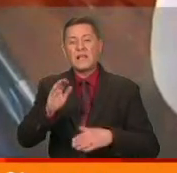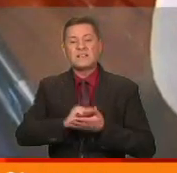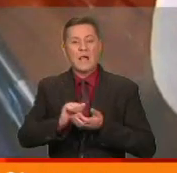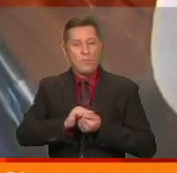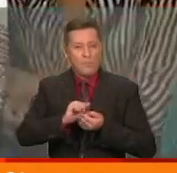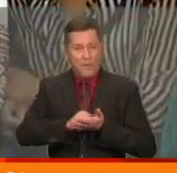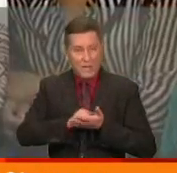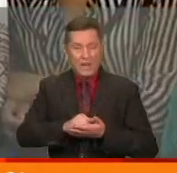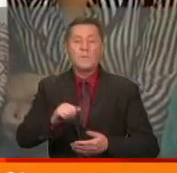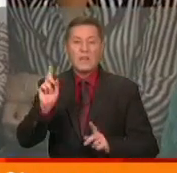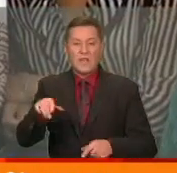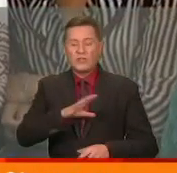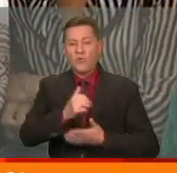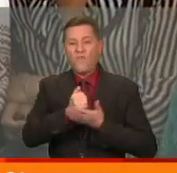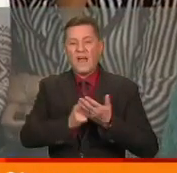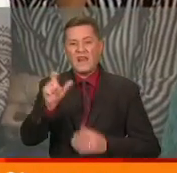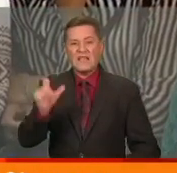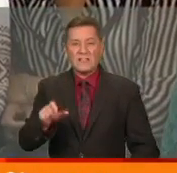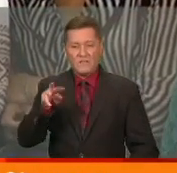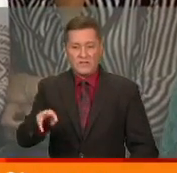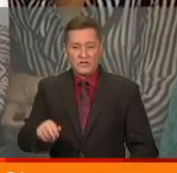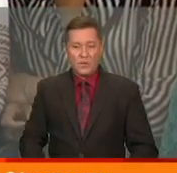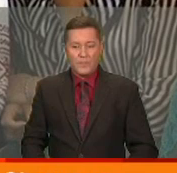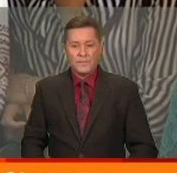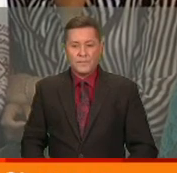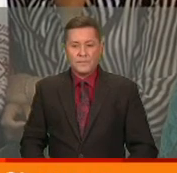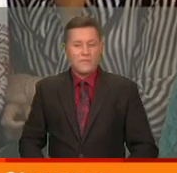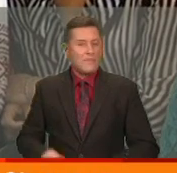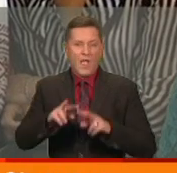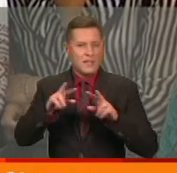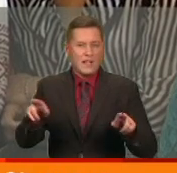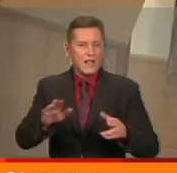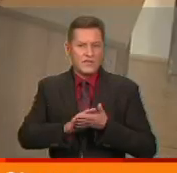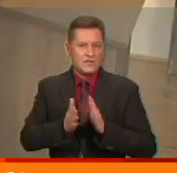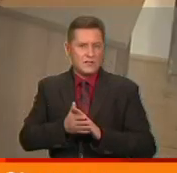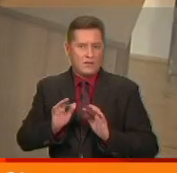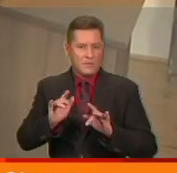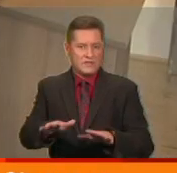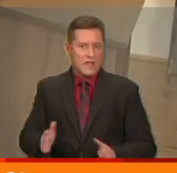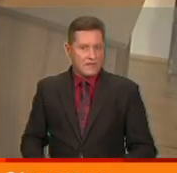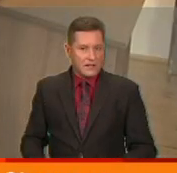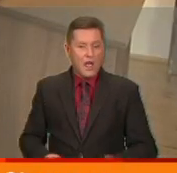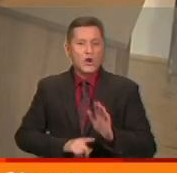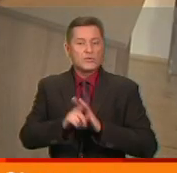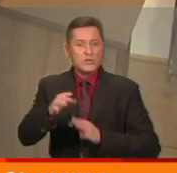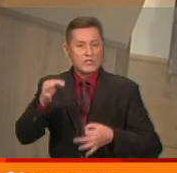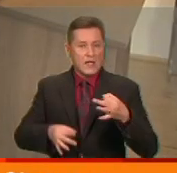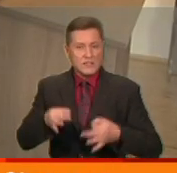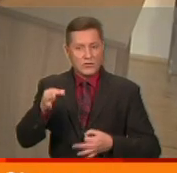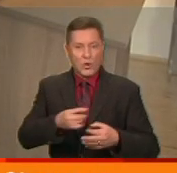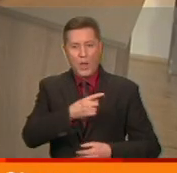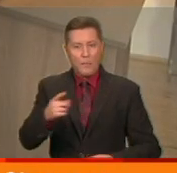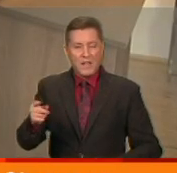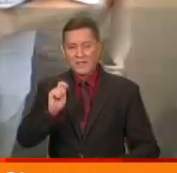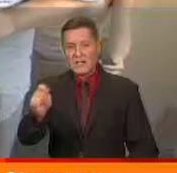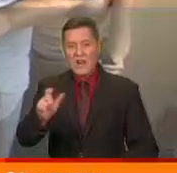був резервістом. У нас, я ж кажу, що у нас один в один аналогічні обставини справи. Розпочинається слухання. Першому суддя